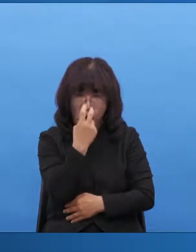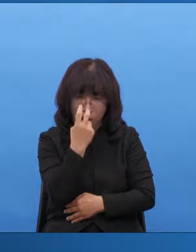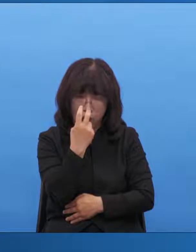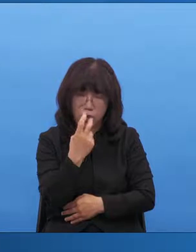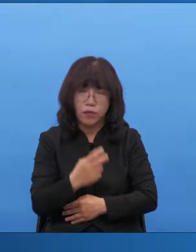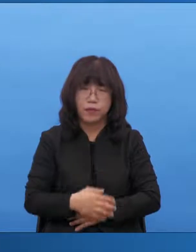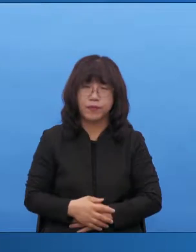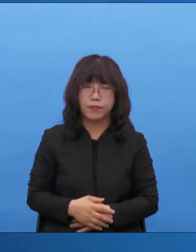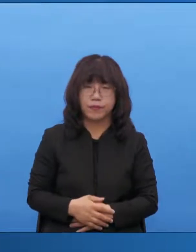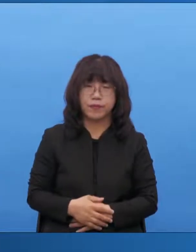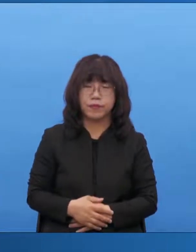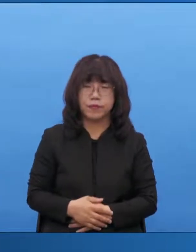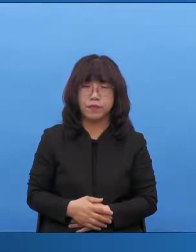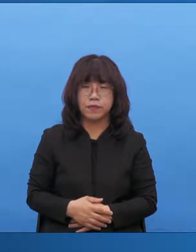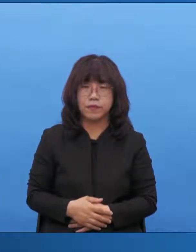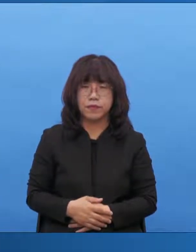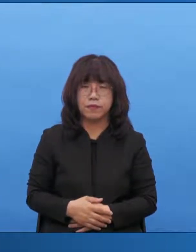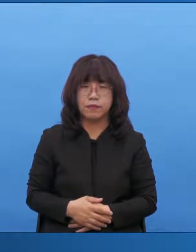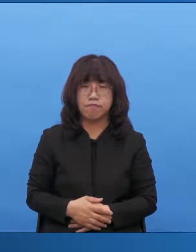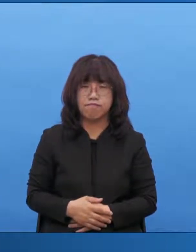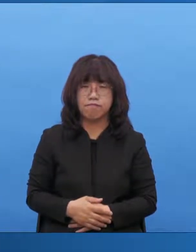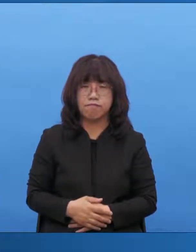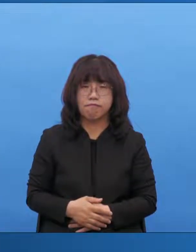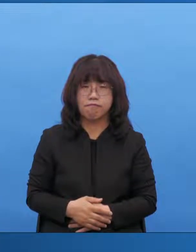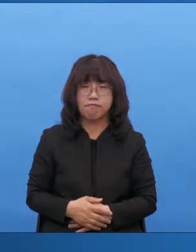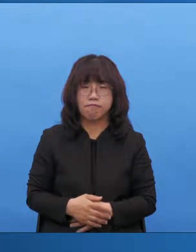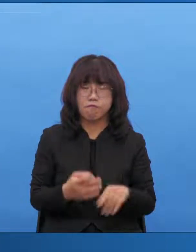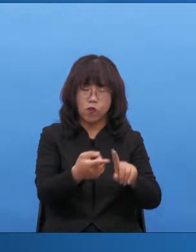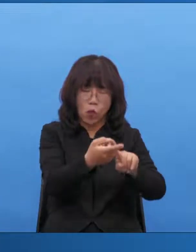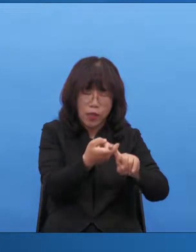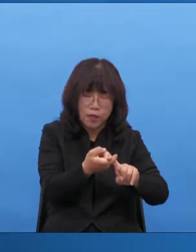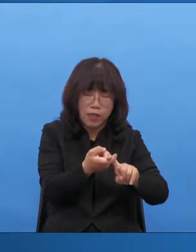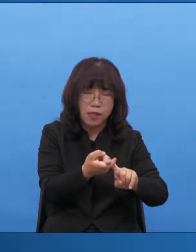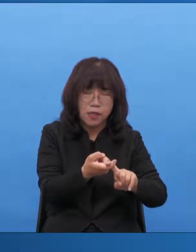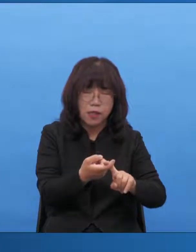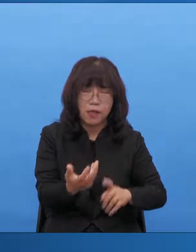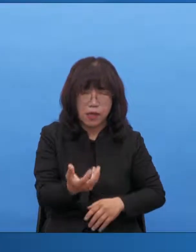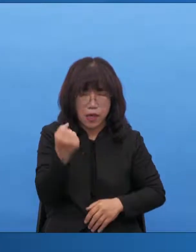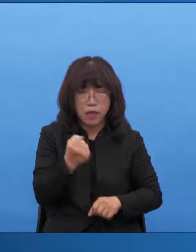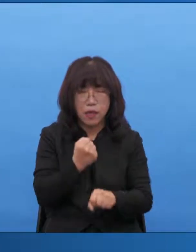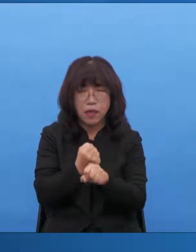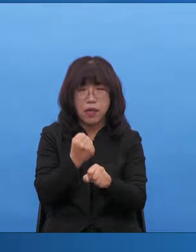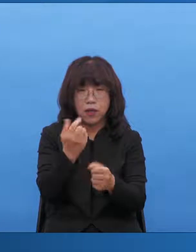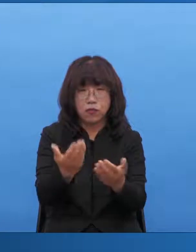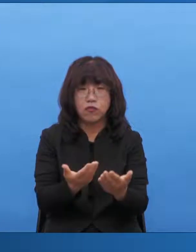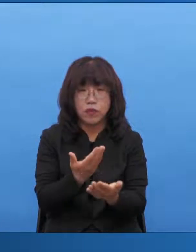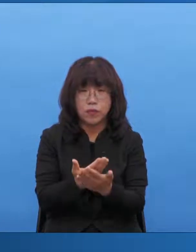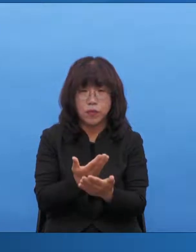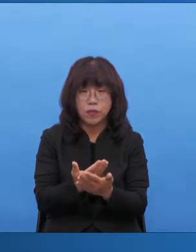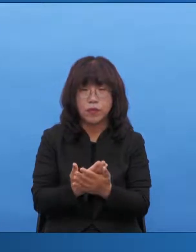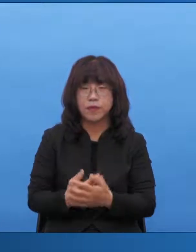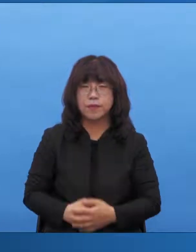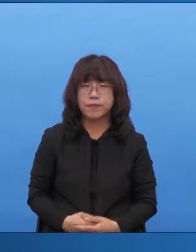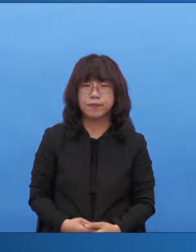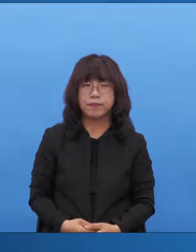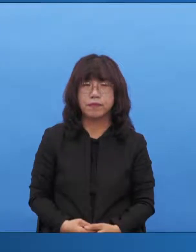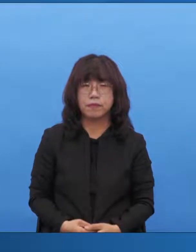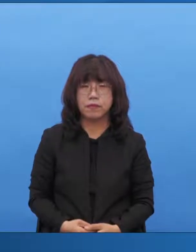africains et ceux du monde entier par le Saint-Esprit pour qu'ils mettent l'accent sur la protection des remnantes.